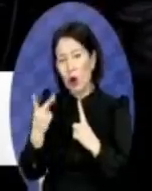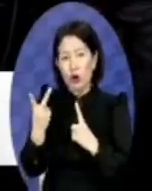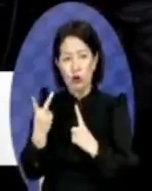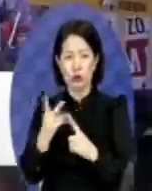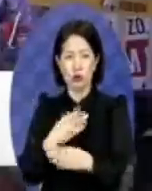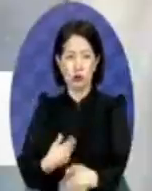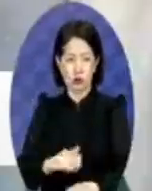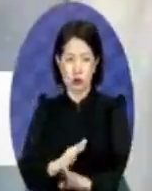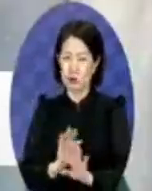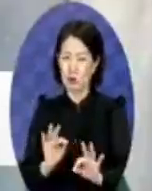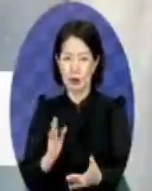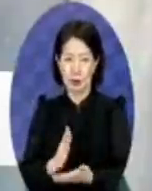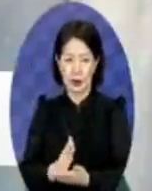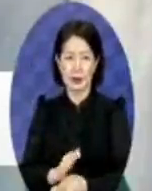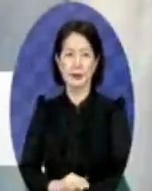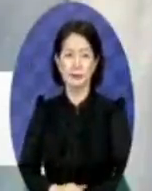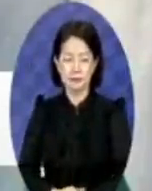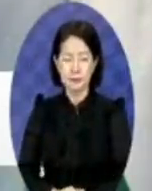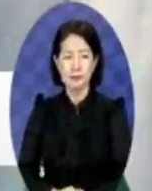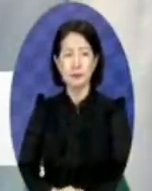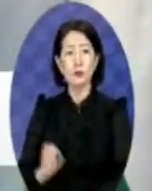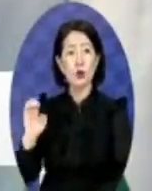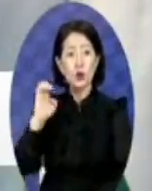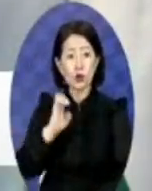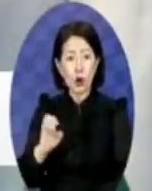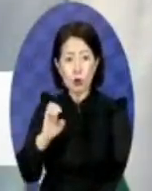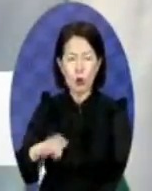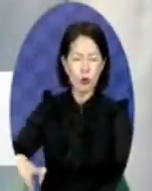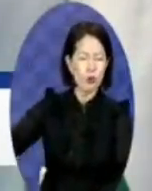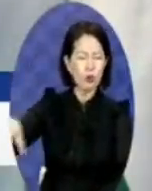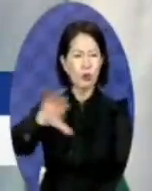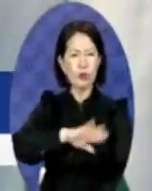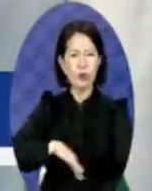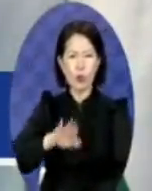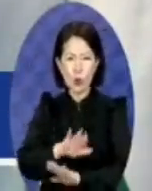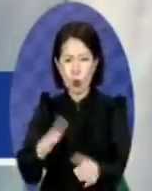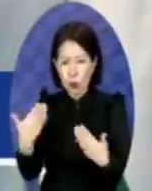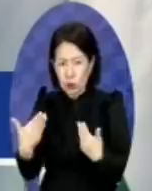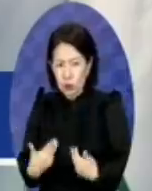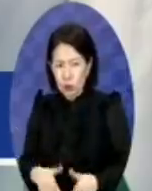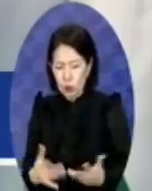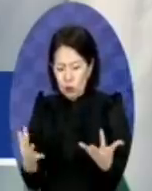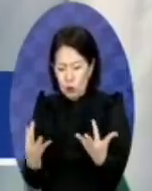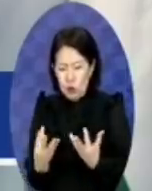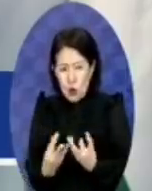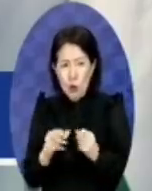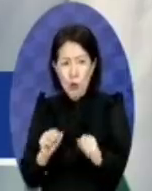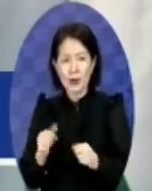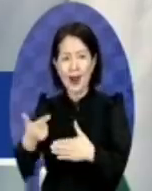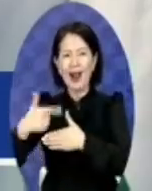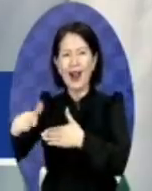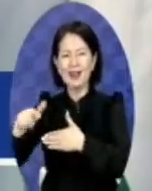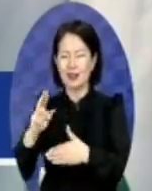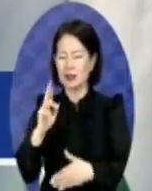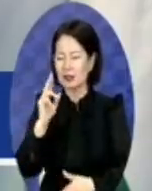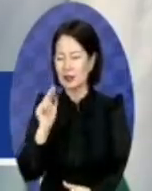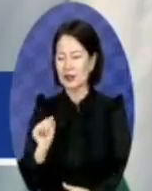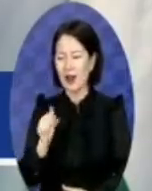байна. Европ тв даяар хүүхэд төрүүлэх нь буурснаар гаднаас цагаатчлыг ихэр авдаг